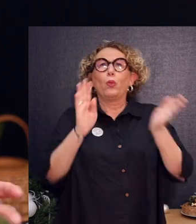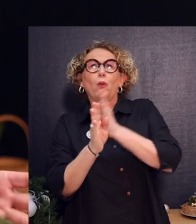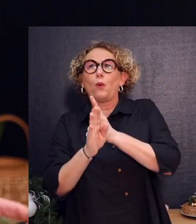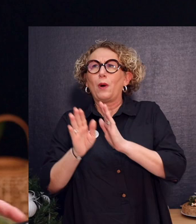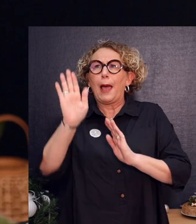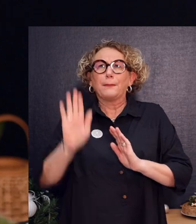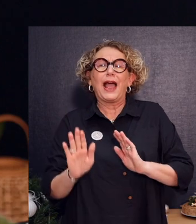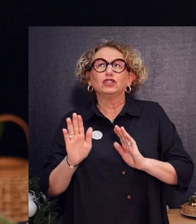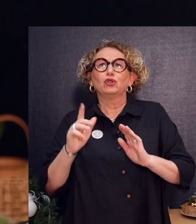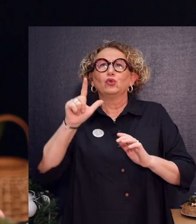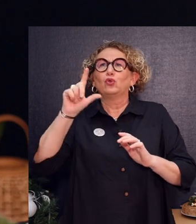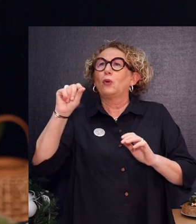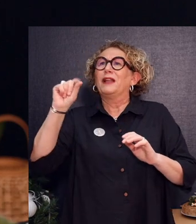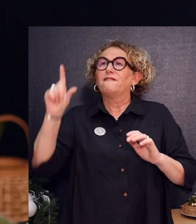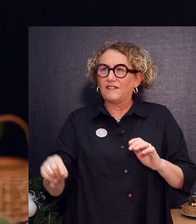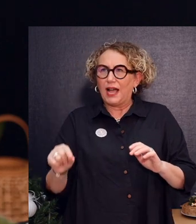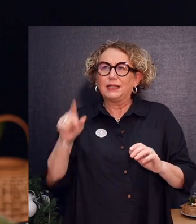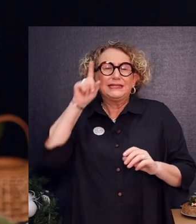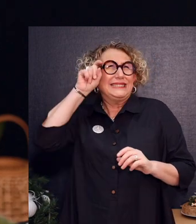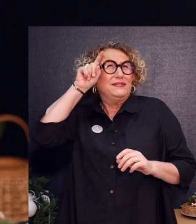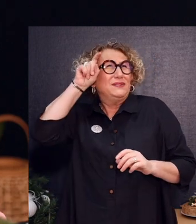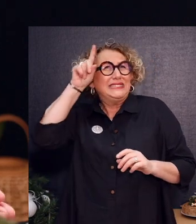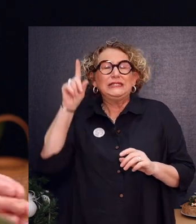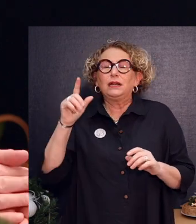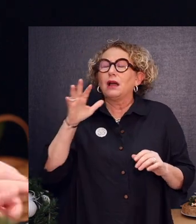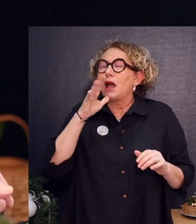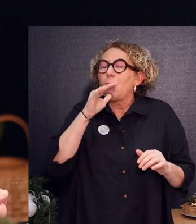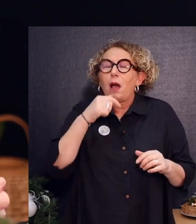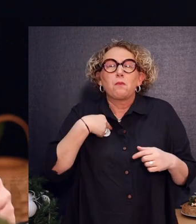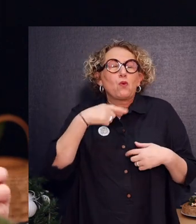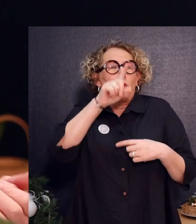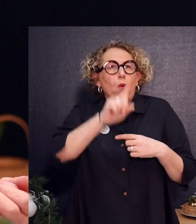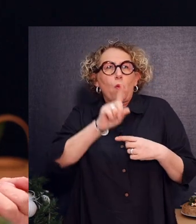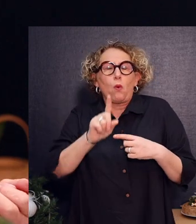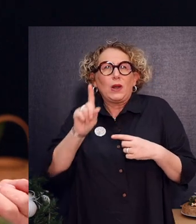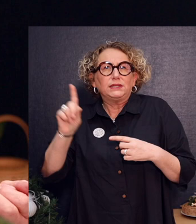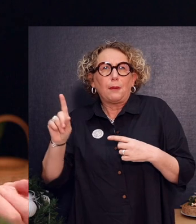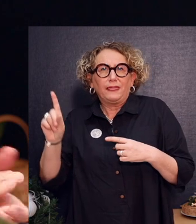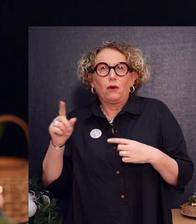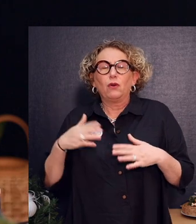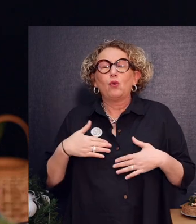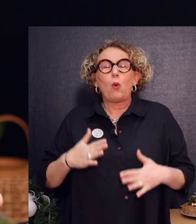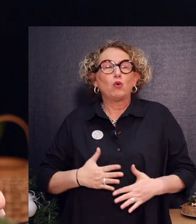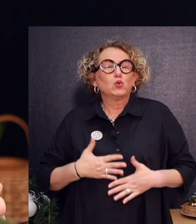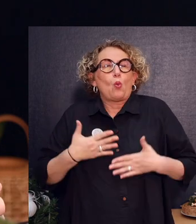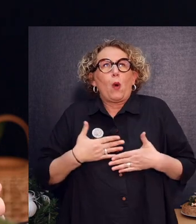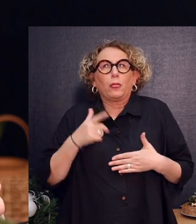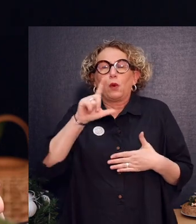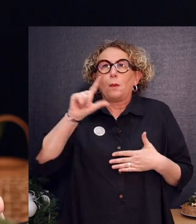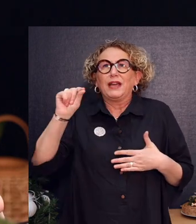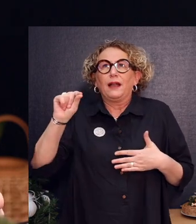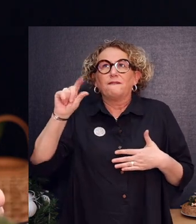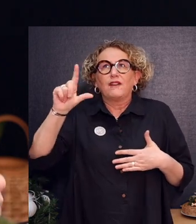tournons la page de 2020, année difficile et inédite pour nos concitoyens. Nous espérons que